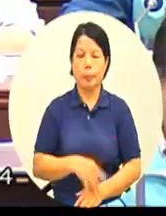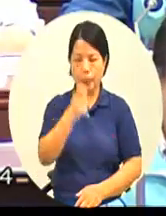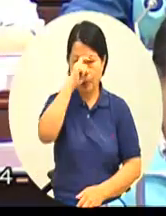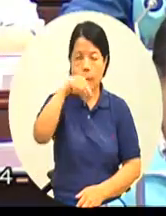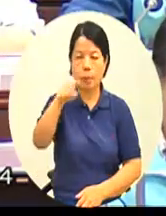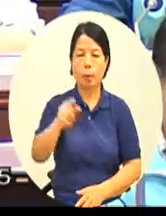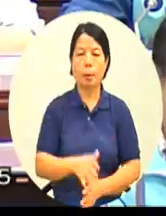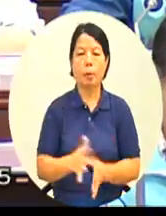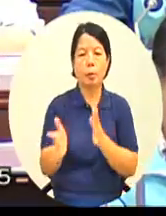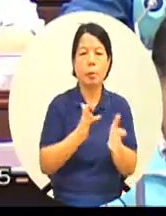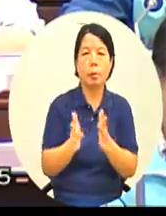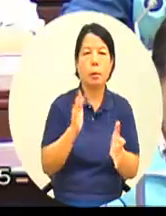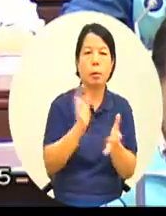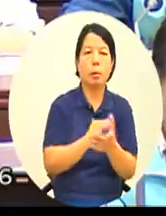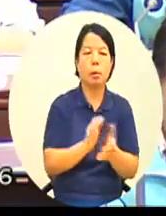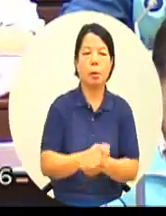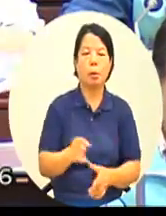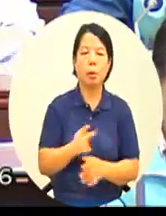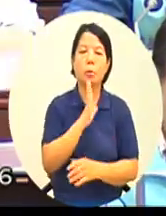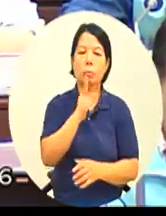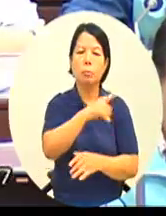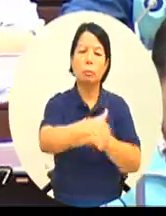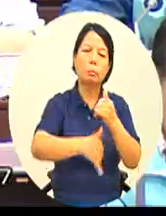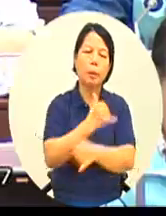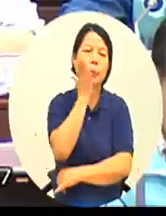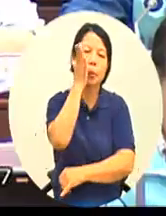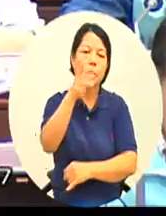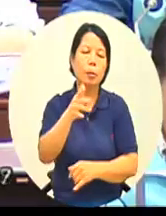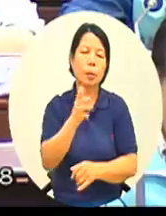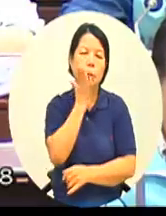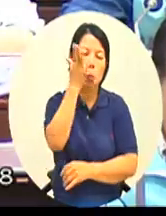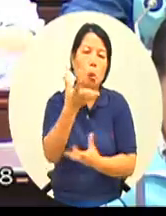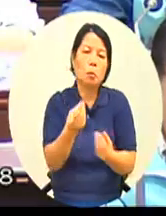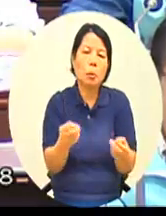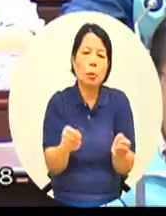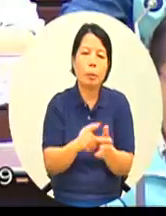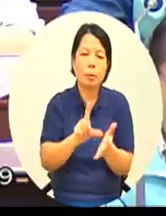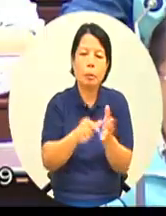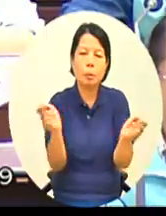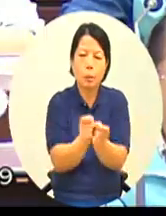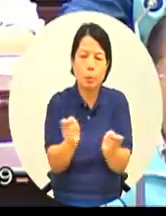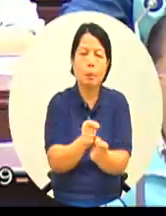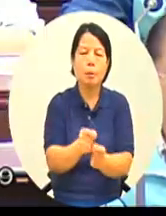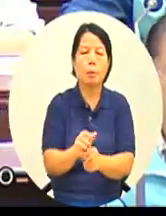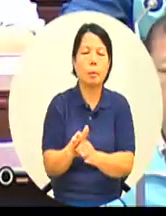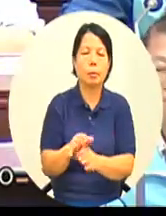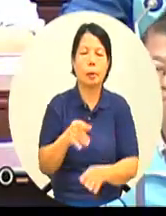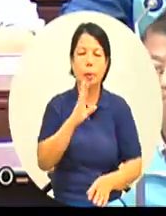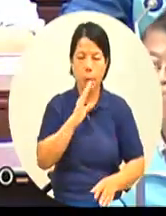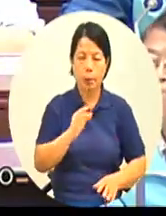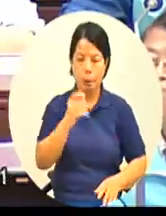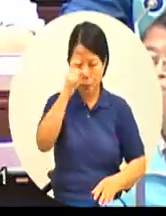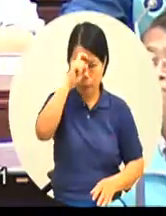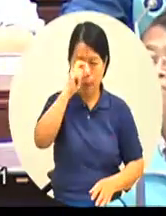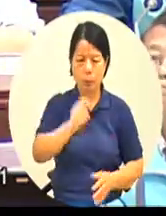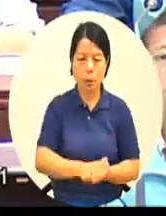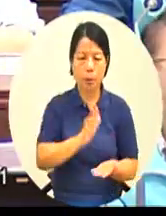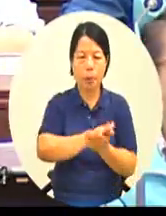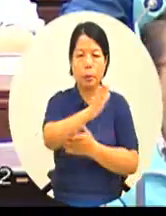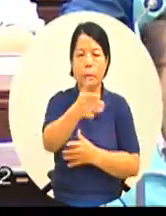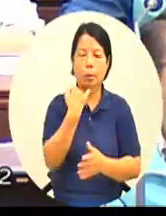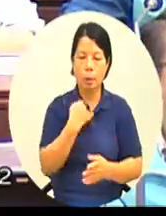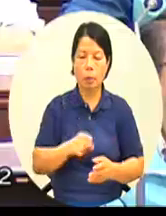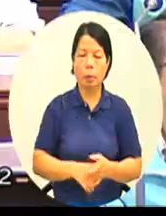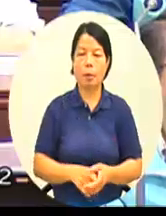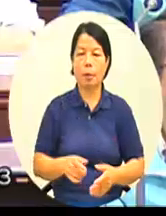接友，只是在他们生命不顺的这段时间暂时的一个状态，希望还是他未来可以回到主流